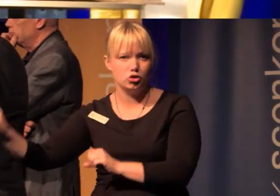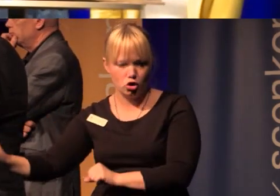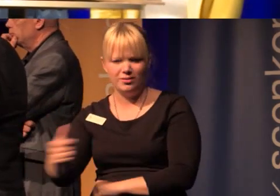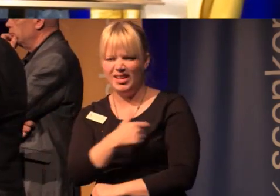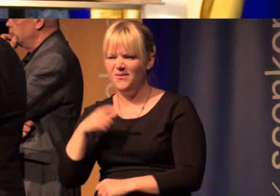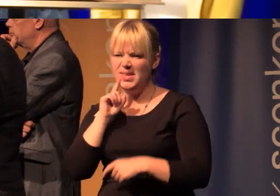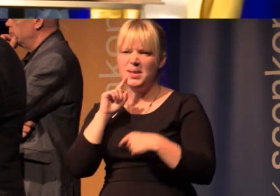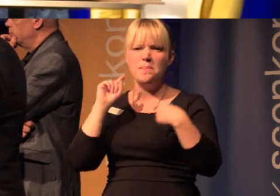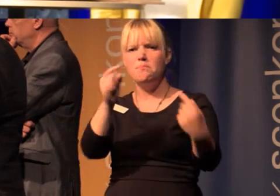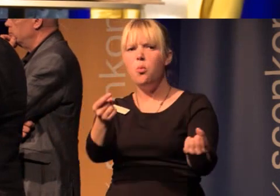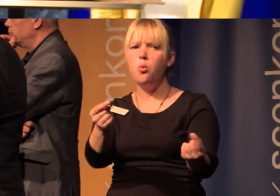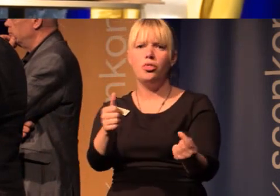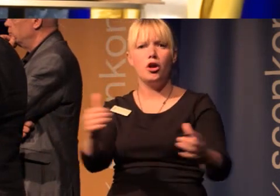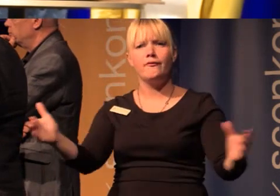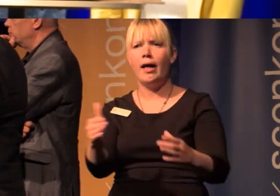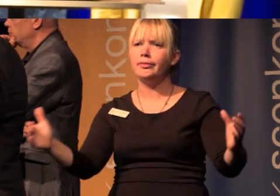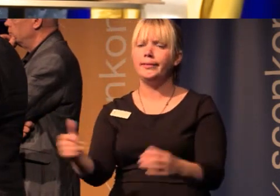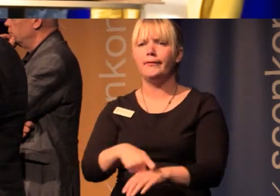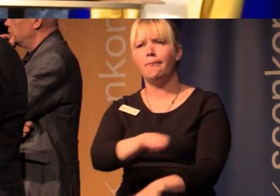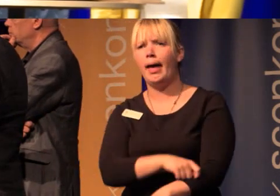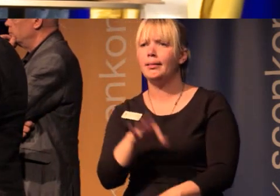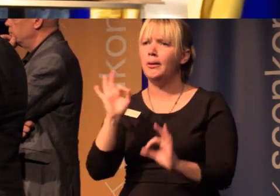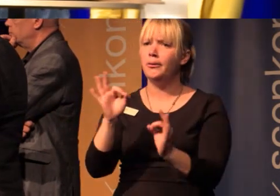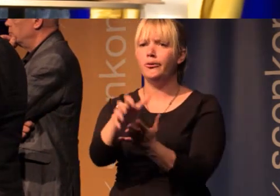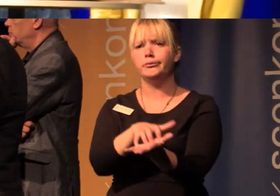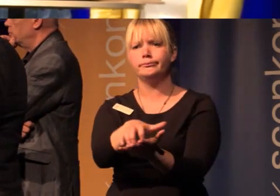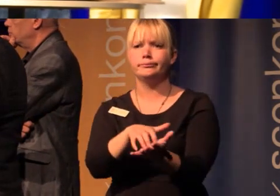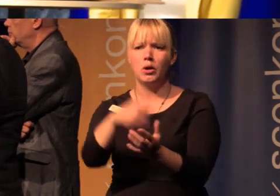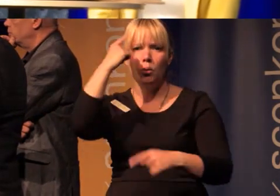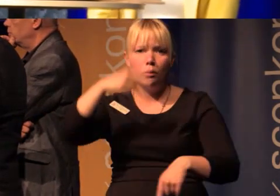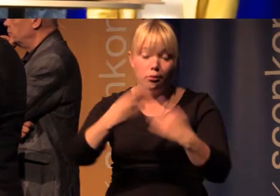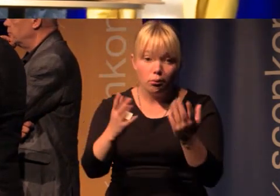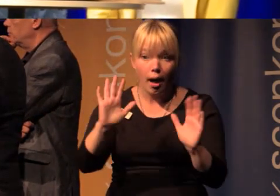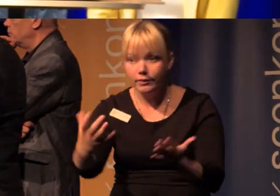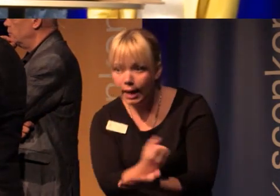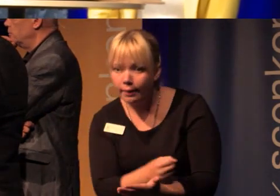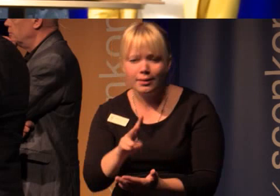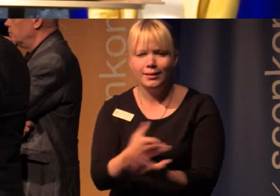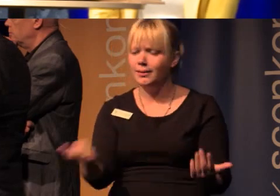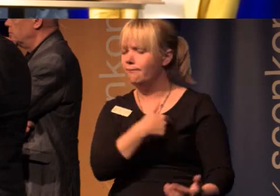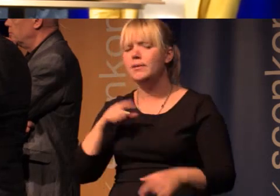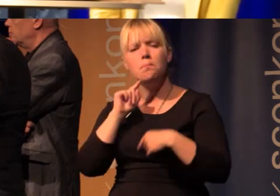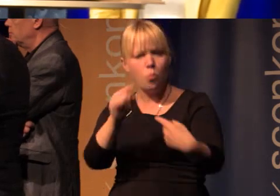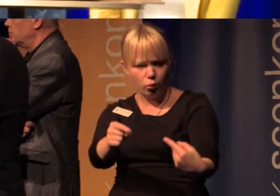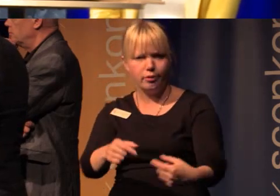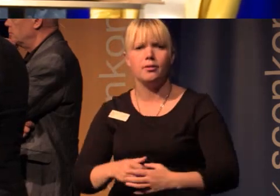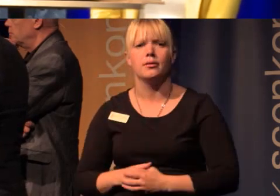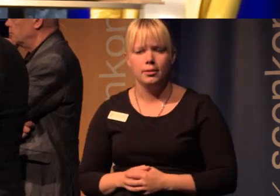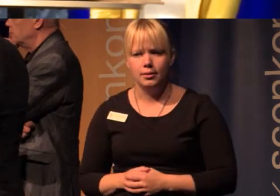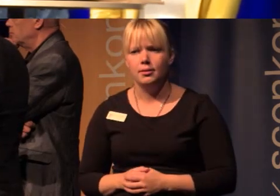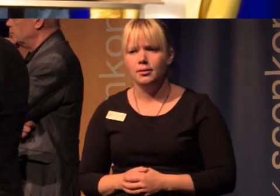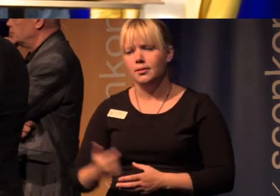mot alla typer av kvantitativa mått på hur det går för kulturen. Är det här lönsamt? Hur tjänar vi på det här? Det har funnits förslag om att man ska